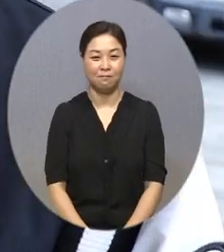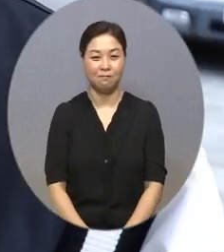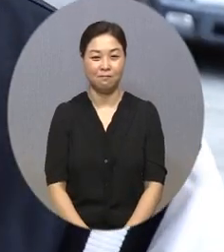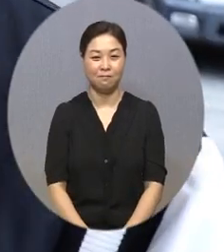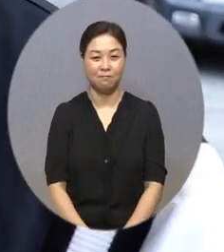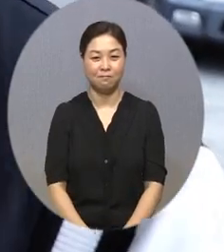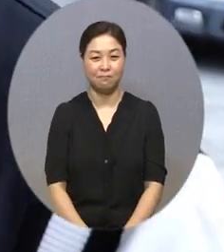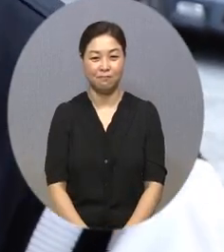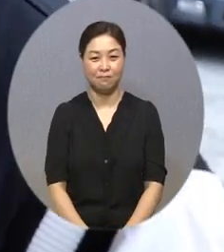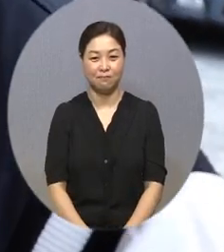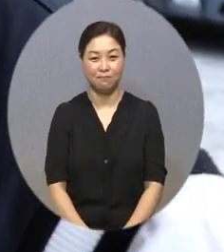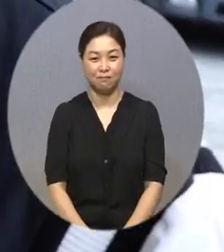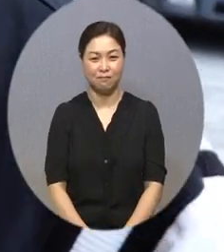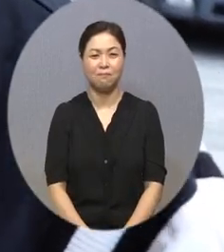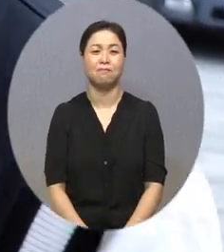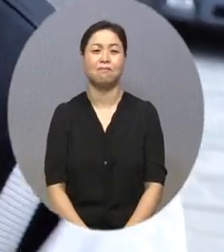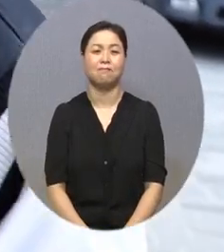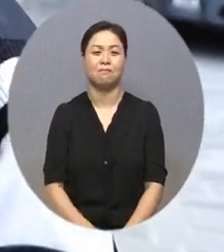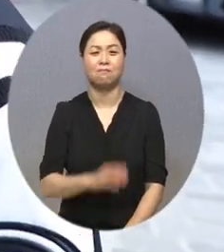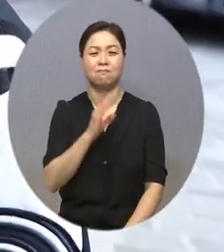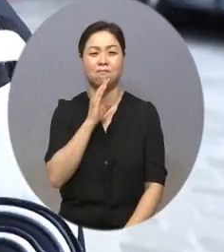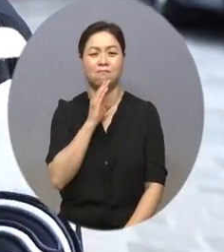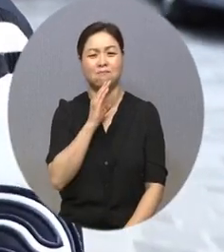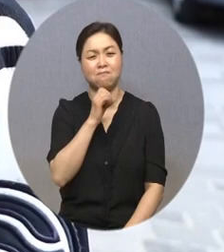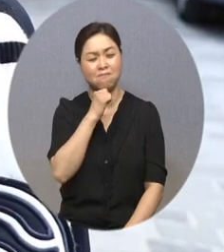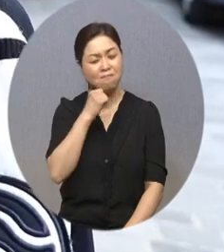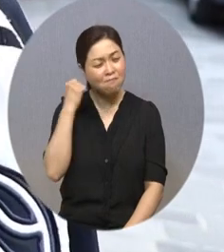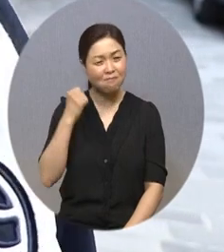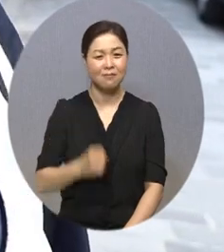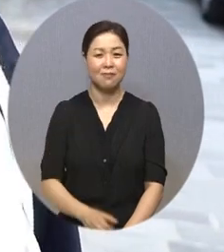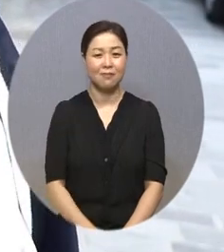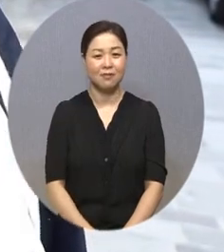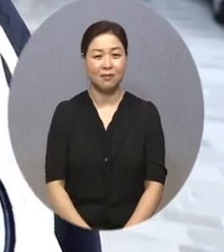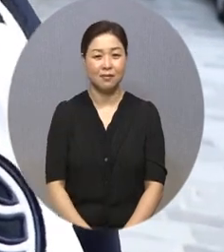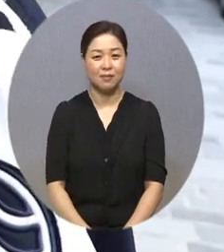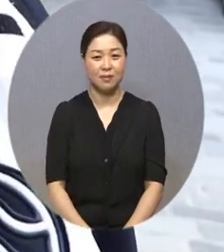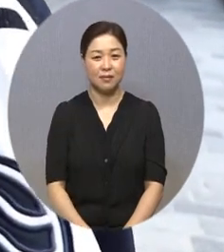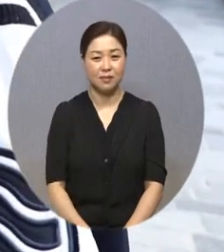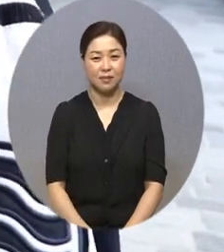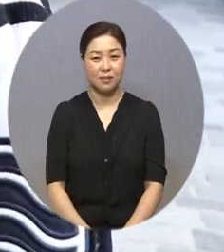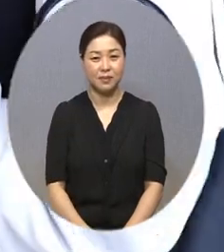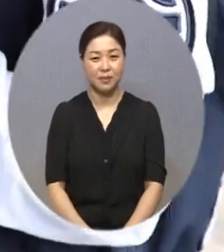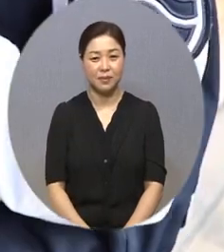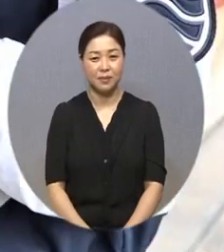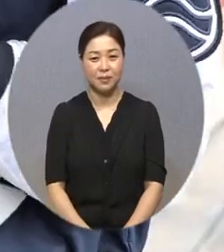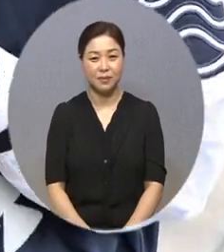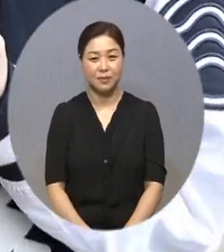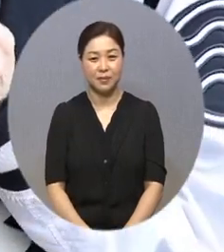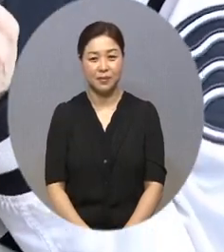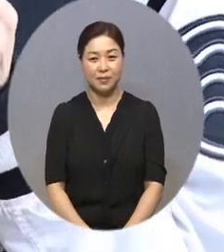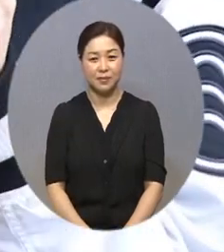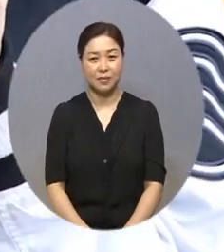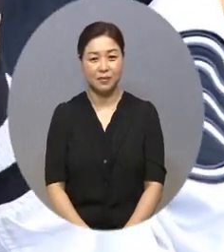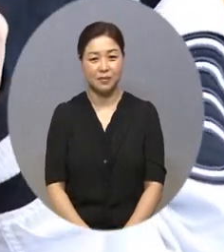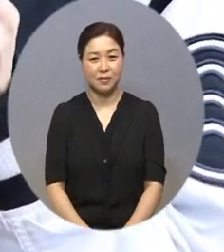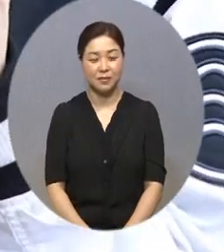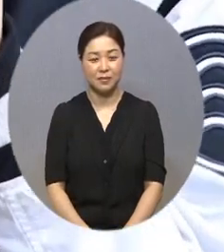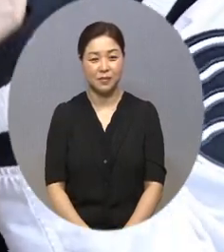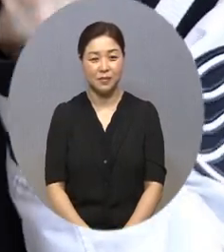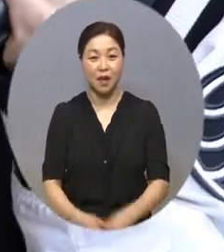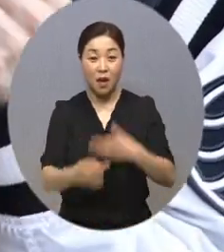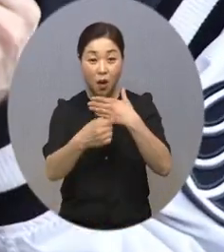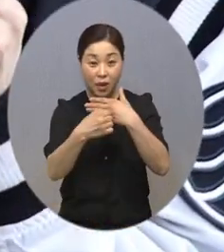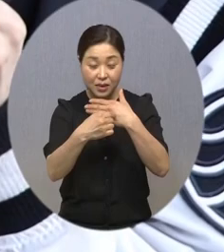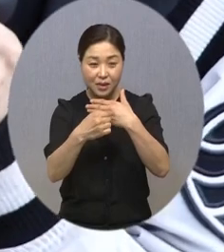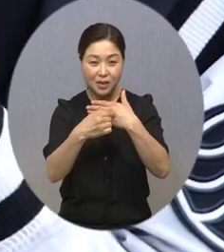으 으 그런건 써요 토 김밥과 글 그래서